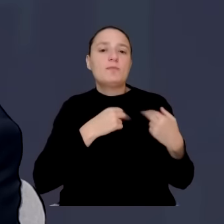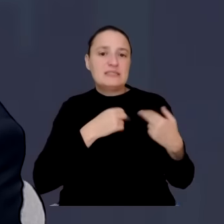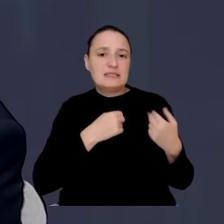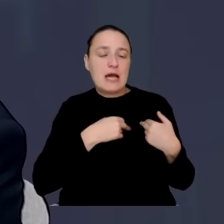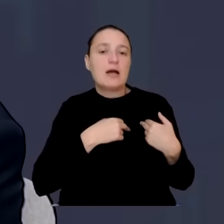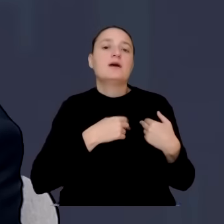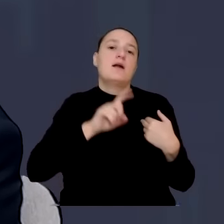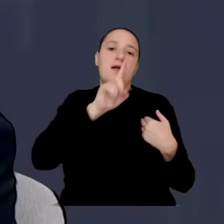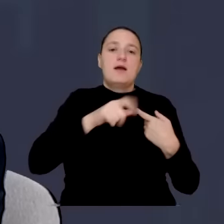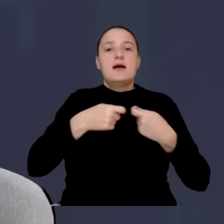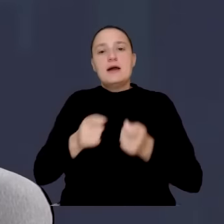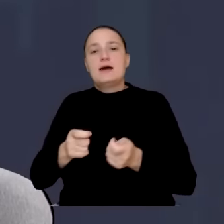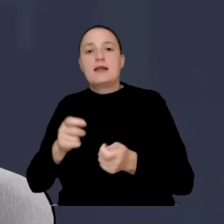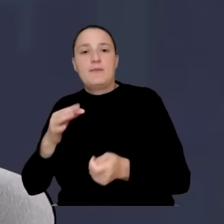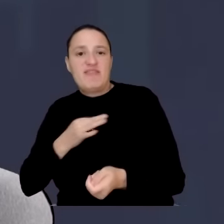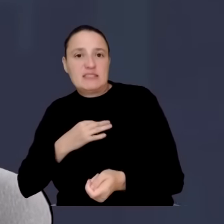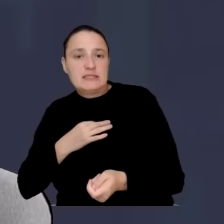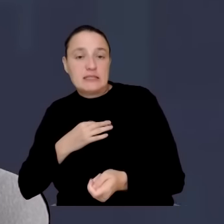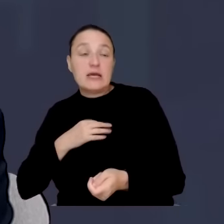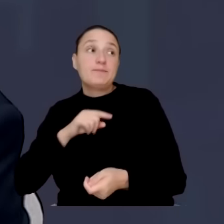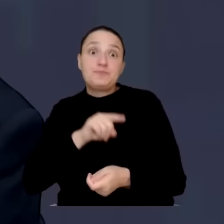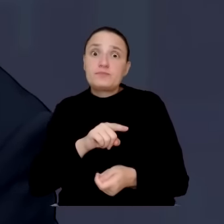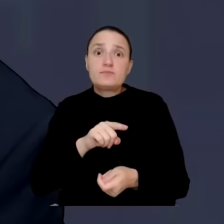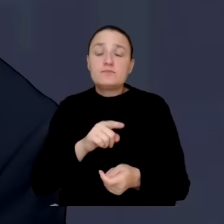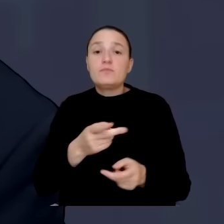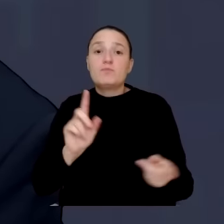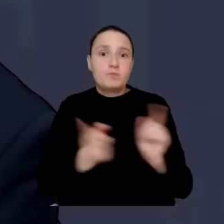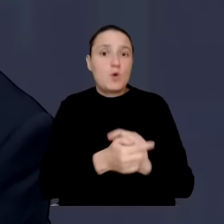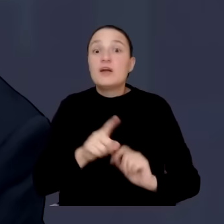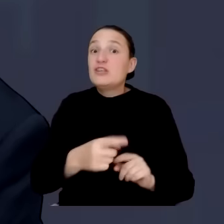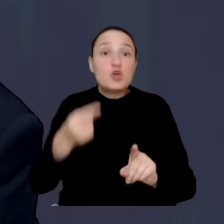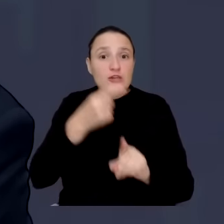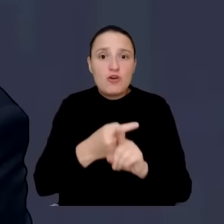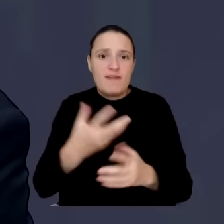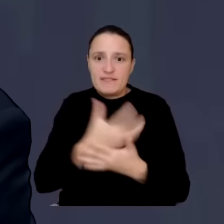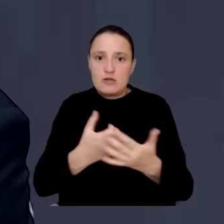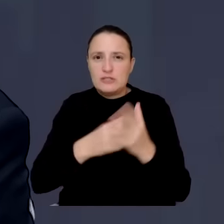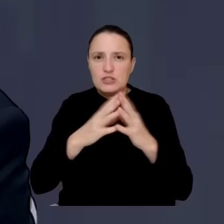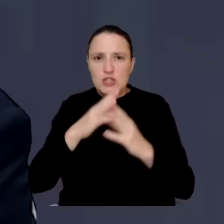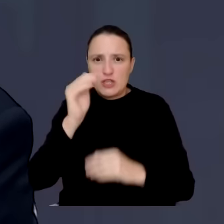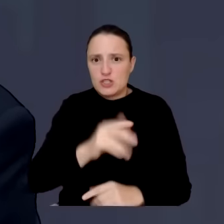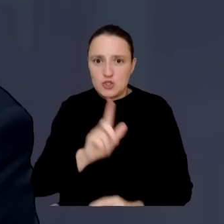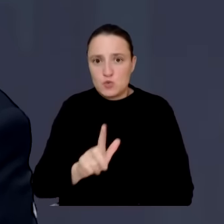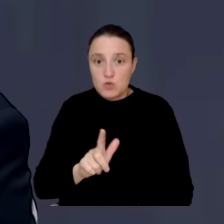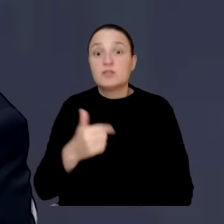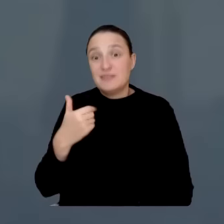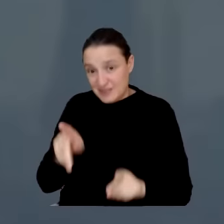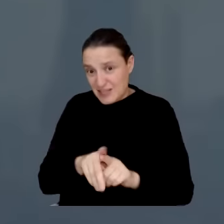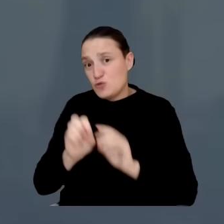również przecież dostaje wynagrodzenie dodatkowe dodatkowe podobno 10000 zł o tym również informowałem